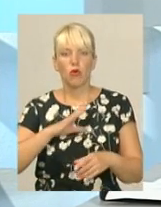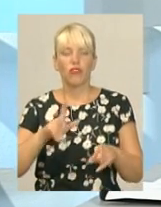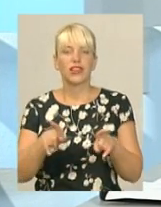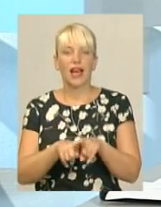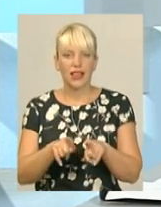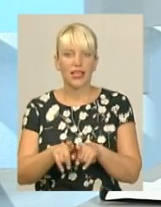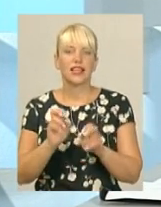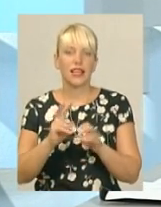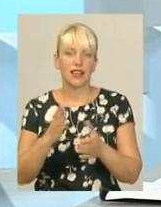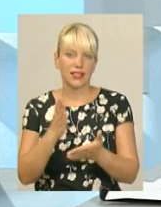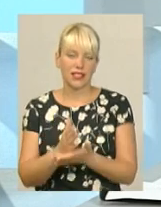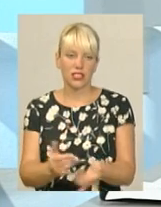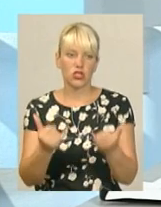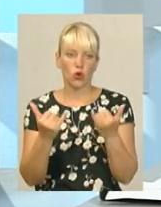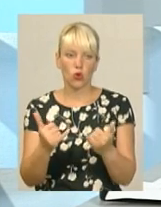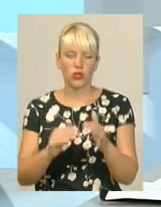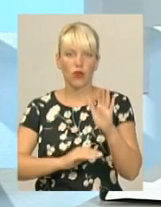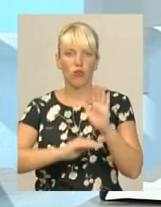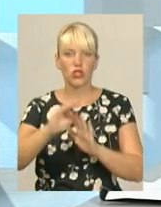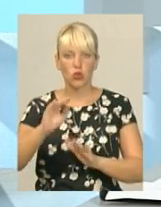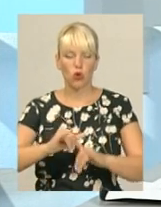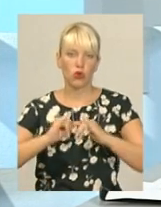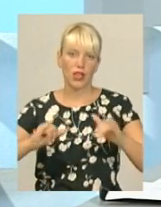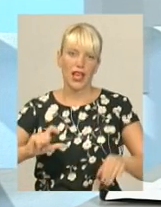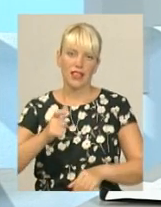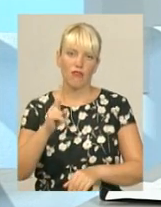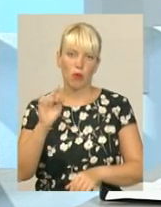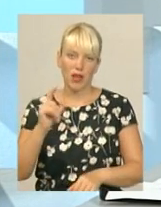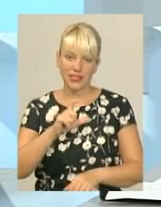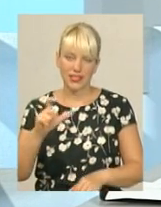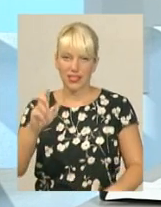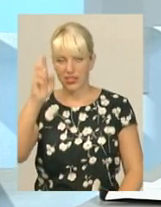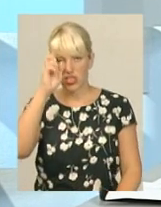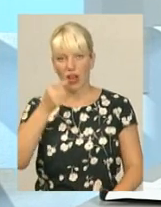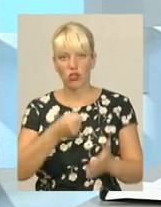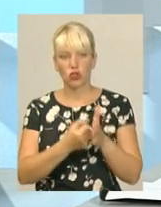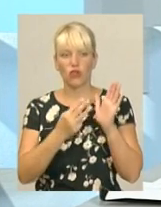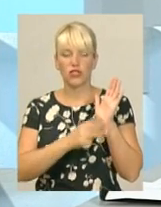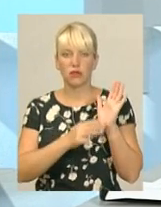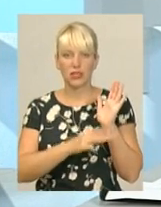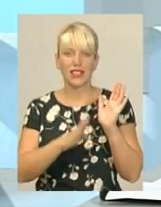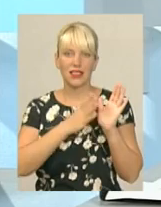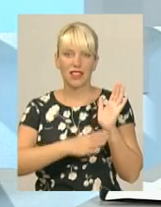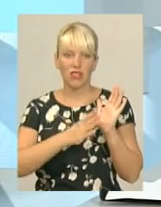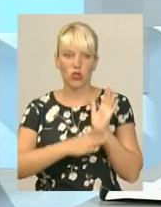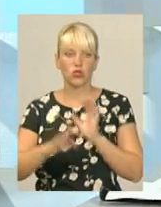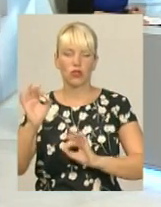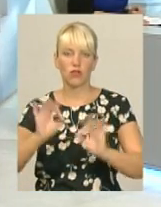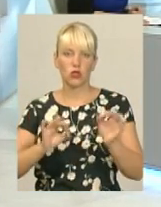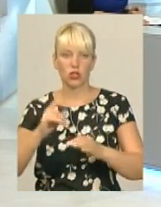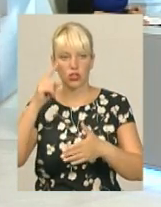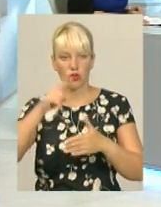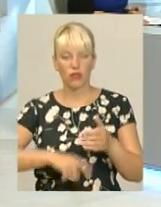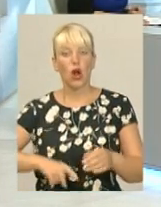як він є сьогодні в високорозвинутих європейських державах. Там, до 80-90% довіри.